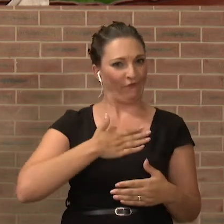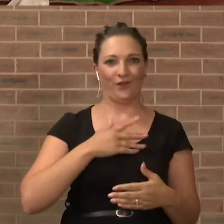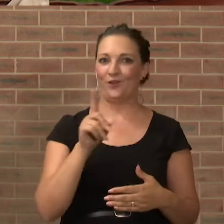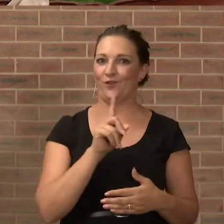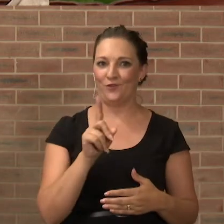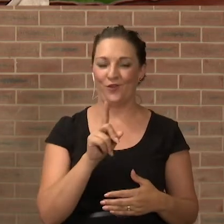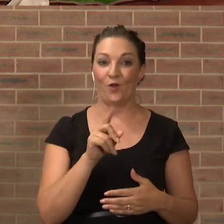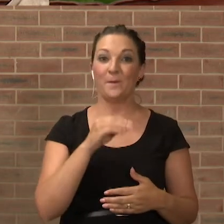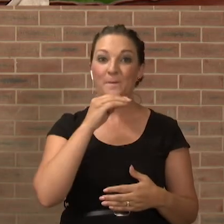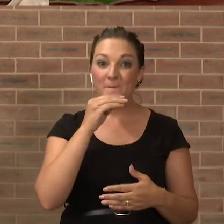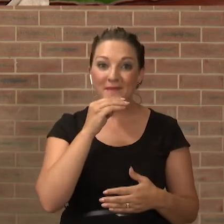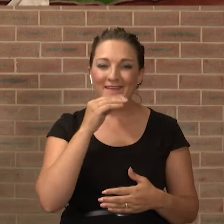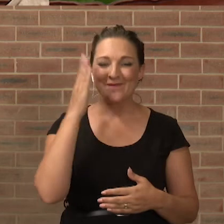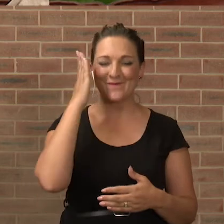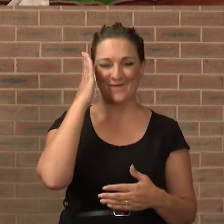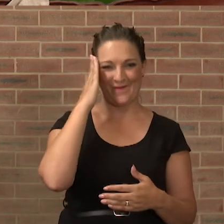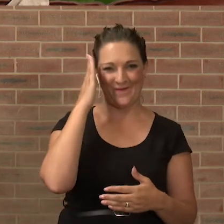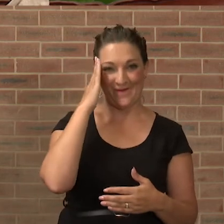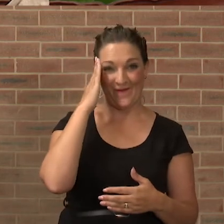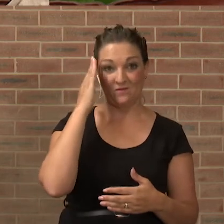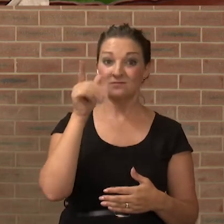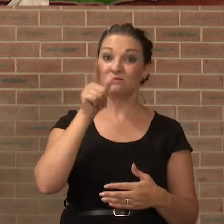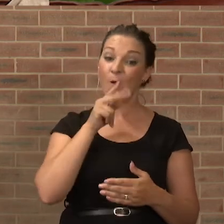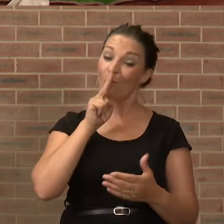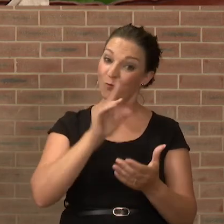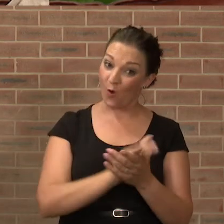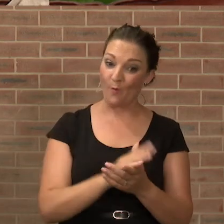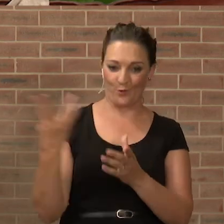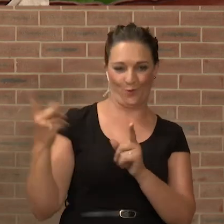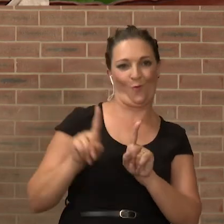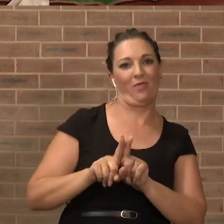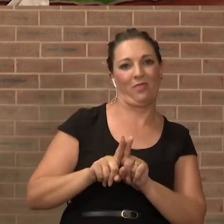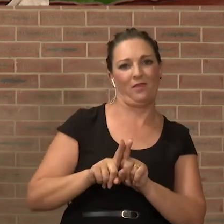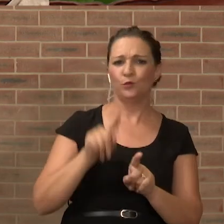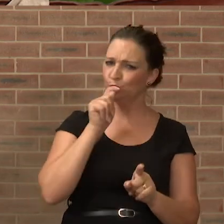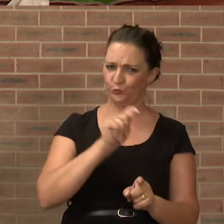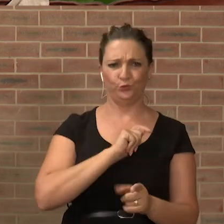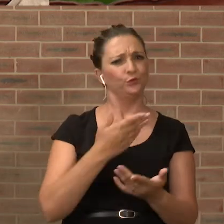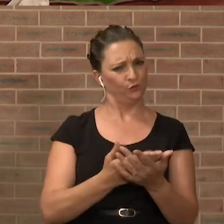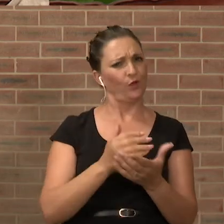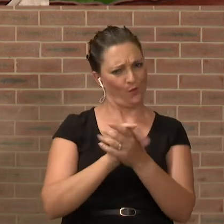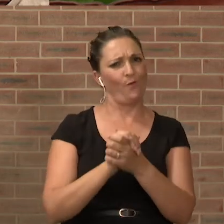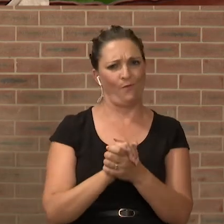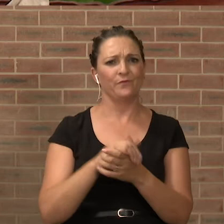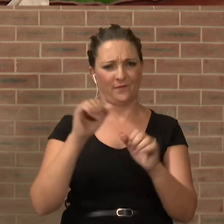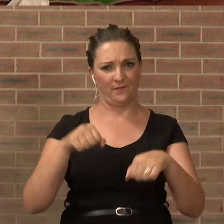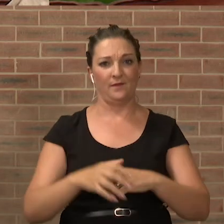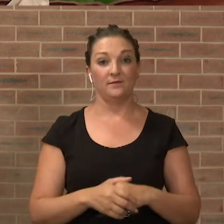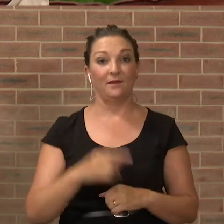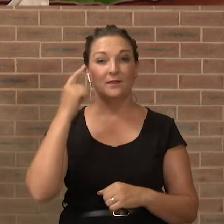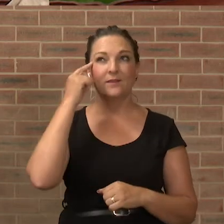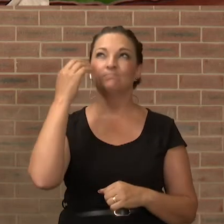gevoel nie. Geloof is 'n wete. God beloof in sy woord, hy's by jou, so hy is by jou. Jy kan vashou